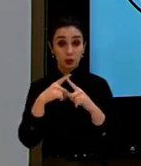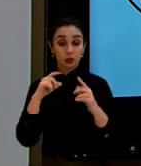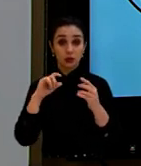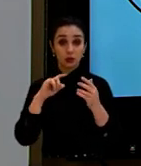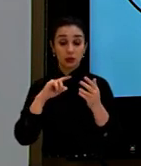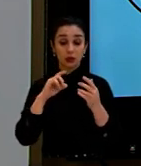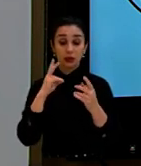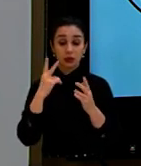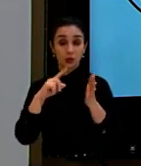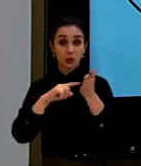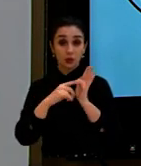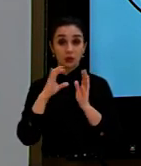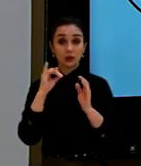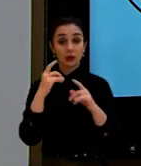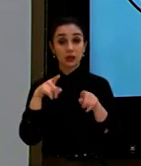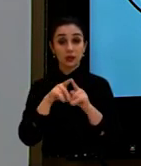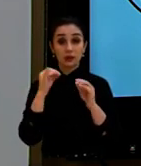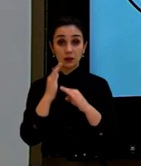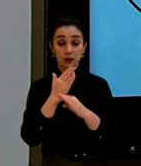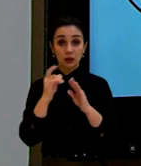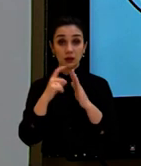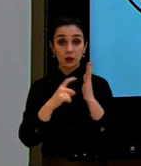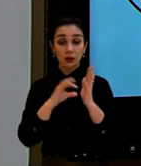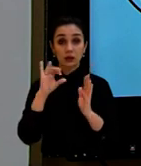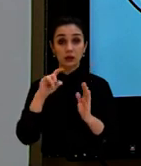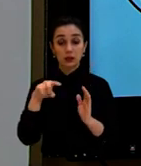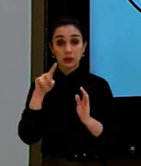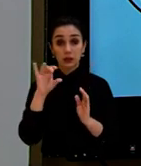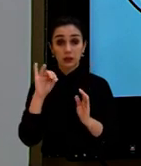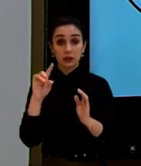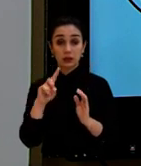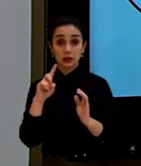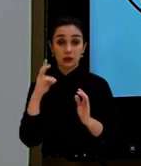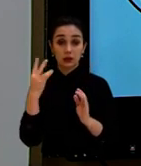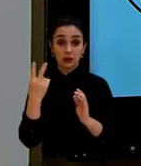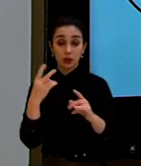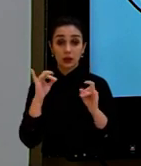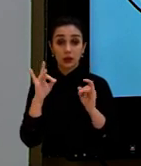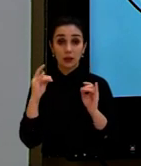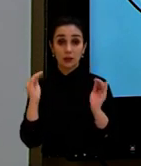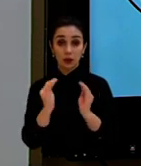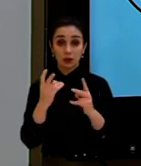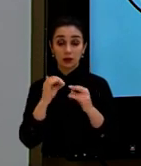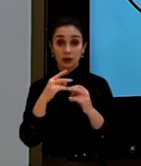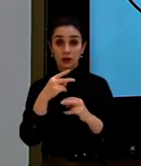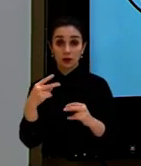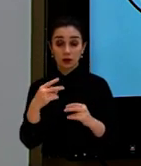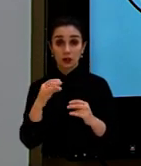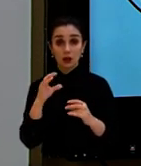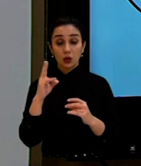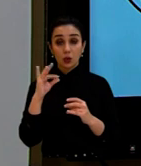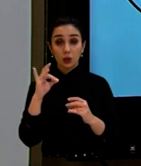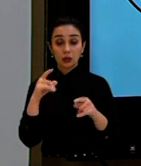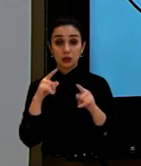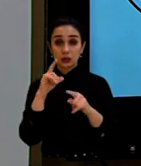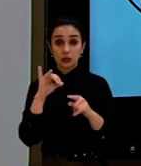на радиус вписанной окружности и разделить на корень из 2. Отсюда R маленькая равна корень